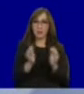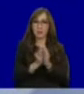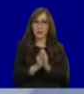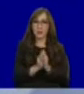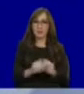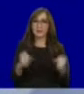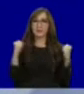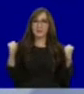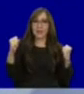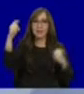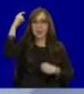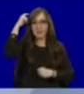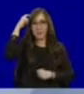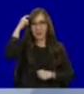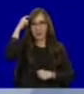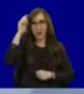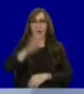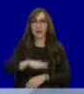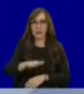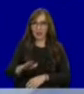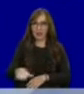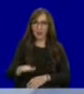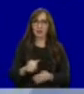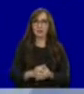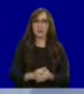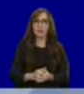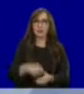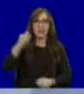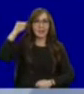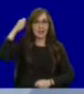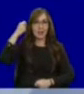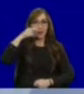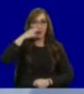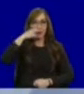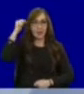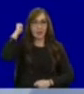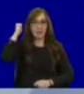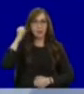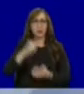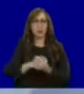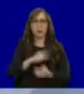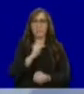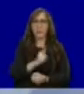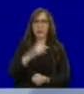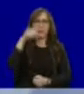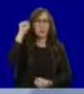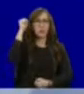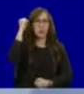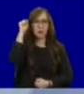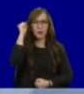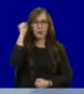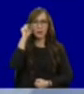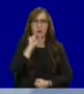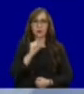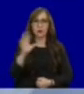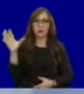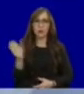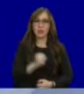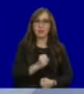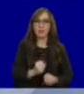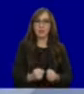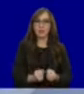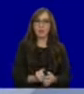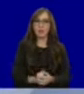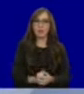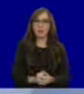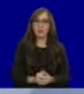mental anak-anak kita. Dan juga jangan lupa untuk orang tuanya juga yang sangat sulit mendapatkan kesempatan ekonomi bekerja di luar karena